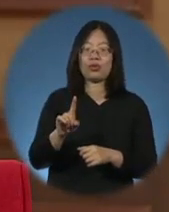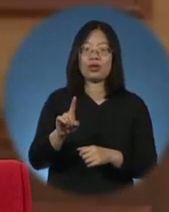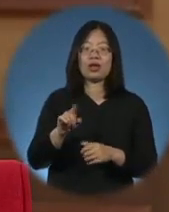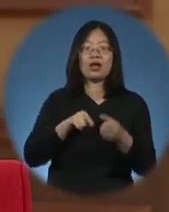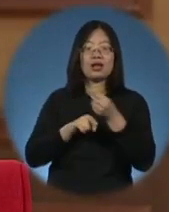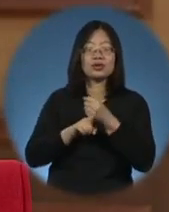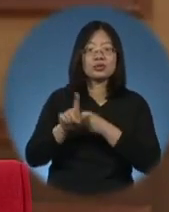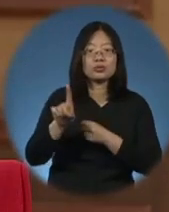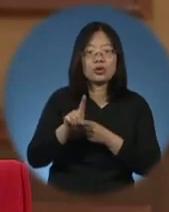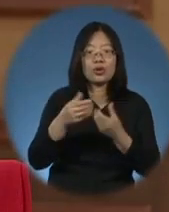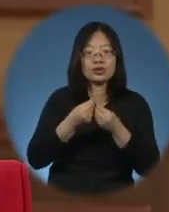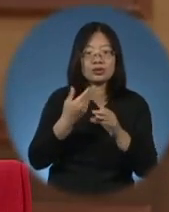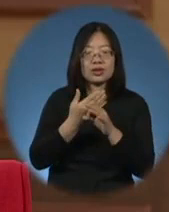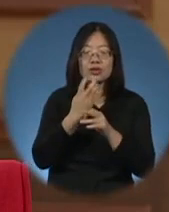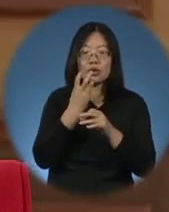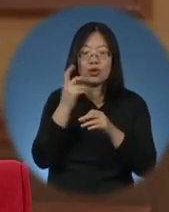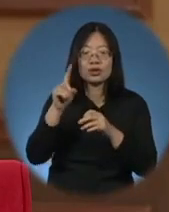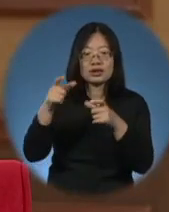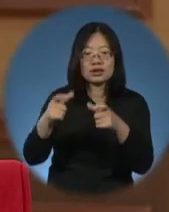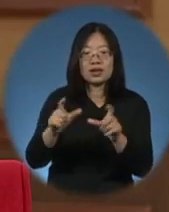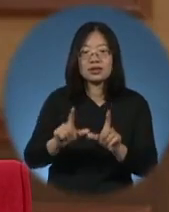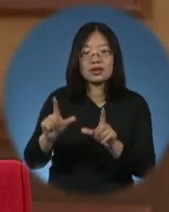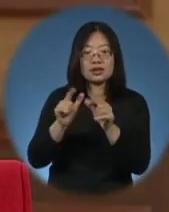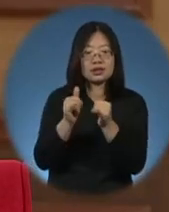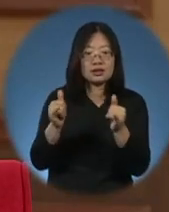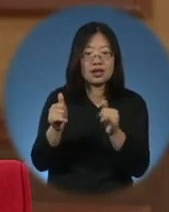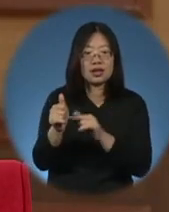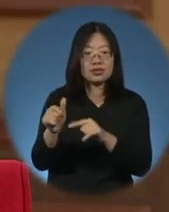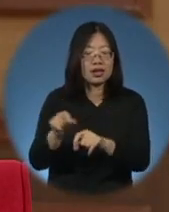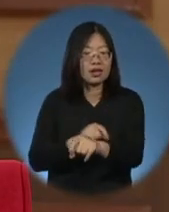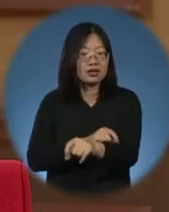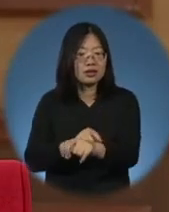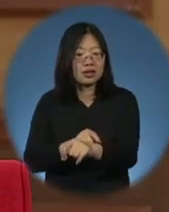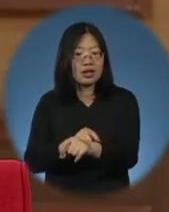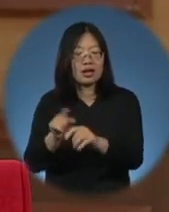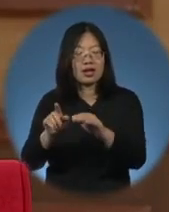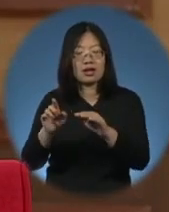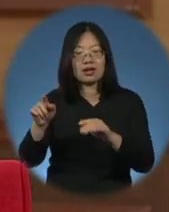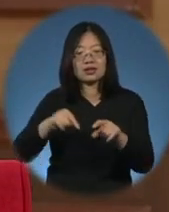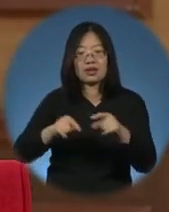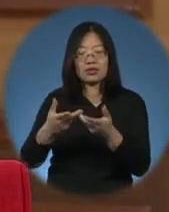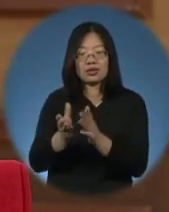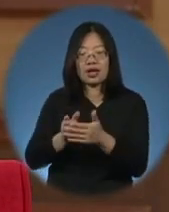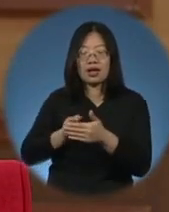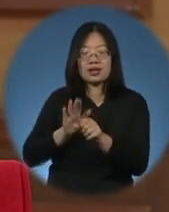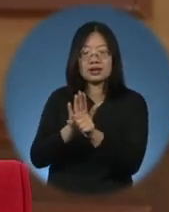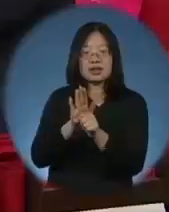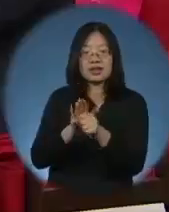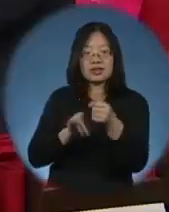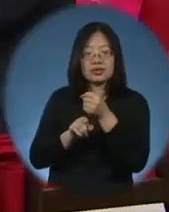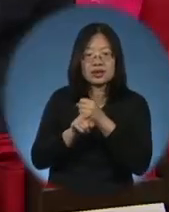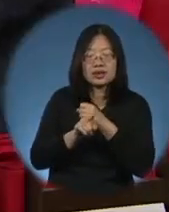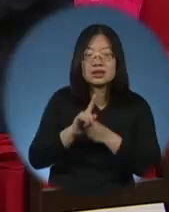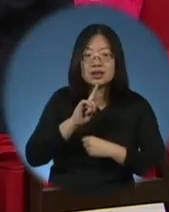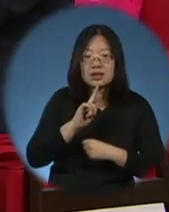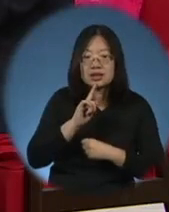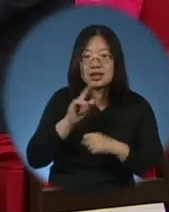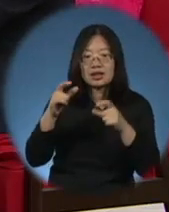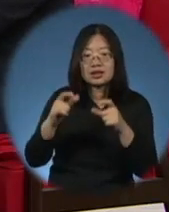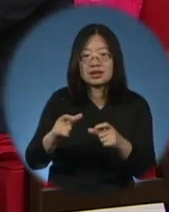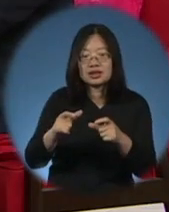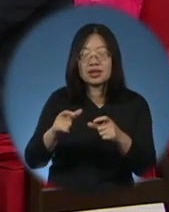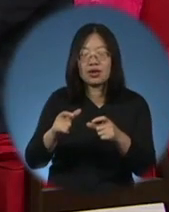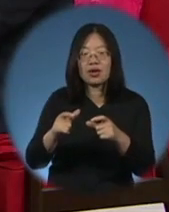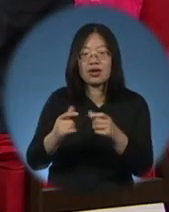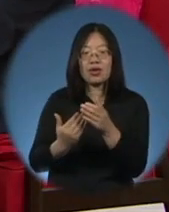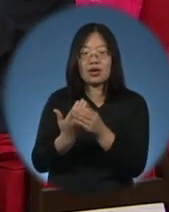그 이유가 예를 들어 서울의 어떤 지역에 사는 분들이 특정 정당을 지지하는 이유는 그 특정 정당을 지지하는 지역에